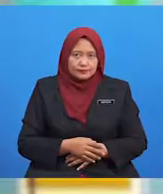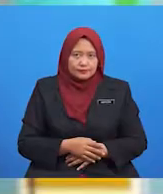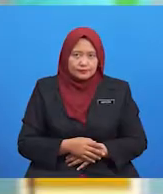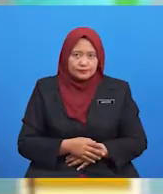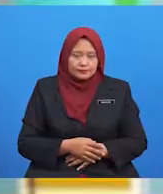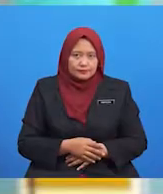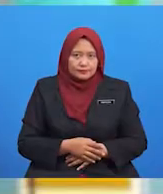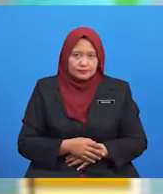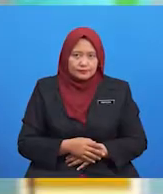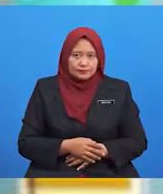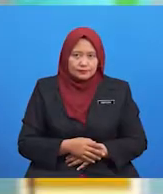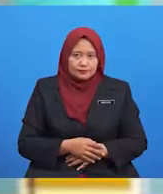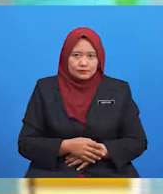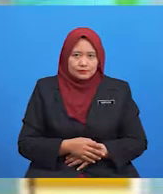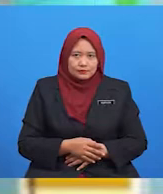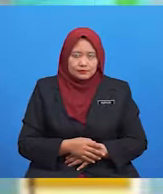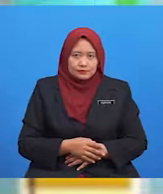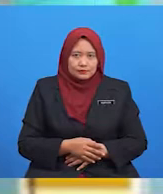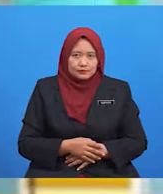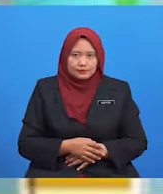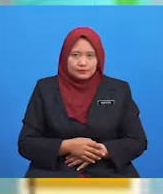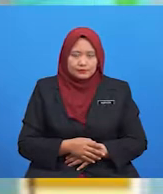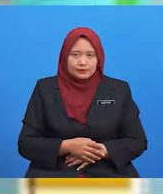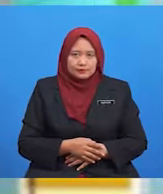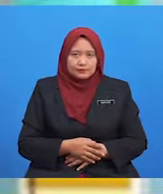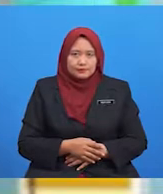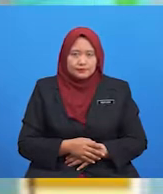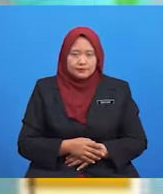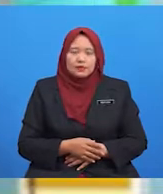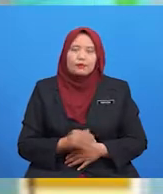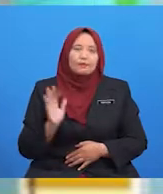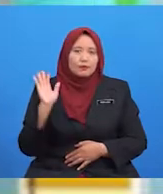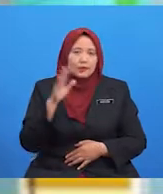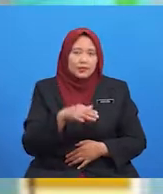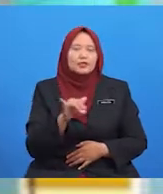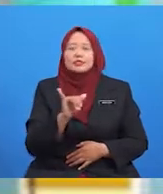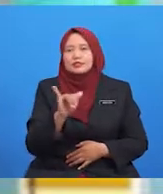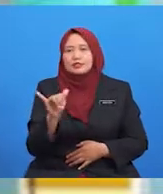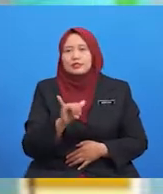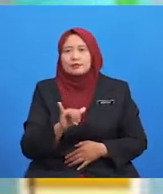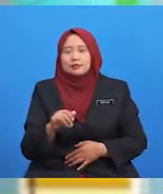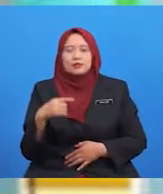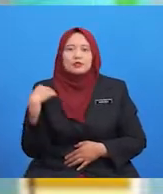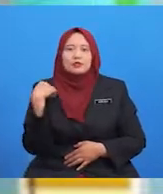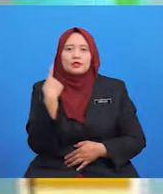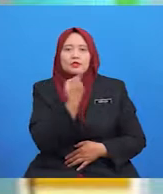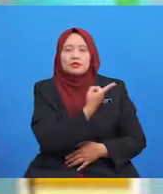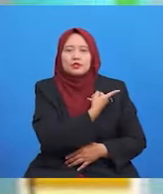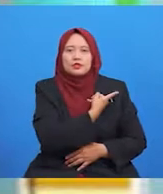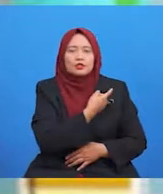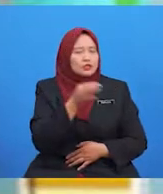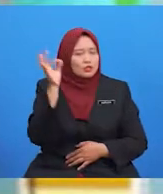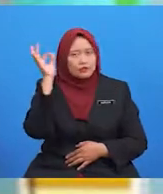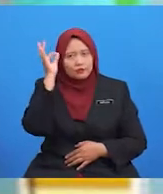Berdasarkan maksud setiap rangkap yang telah diterangkan tadi, marilah sama-sama kita memikirkan